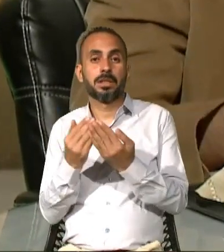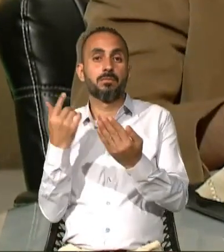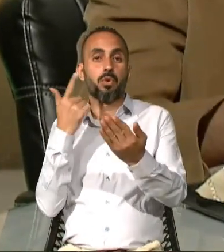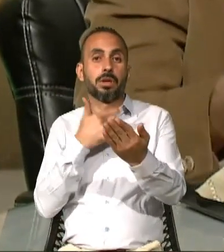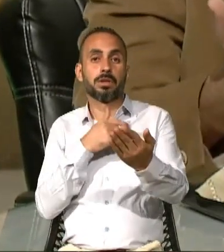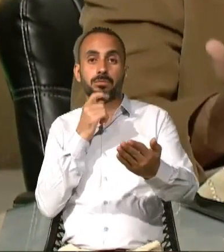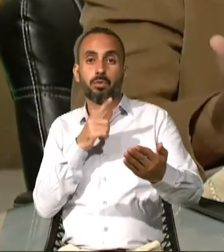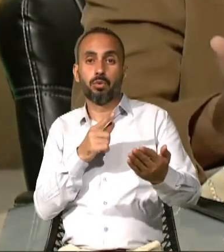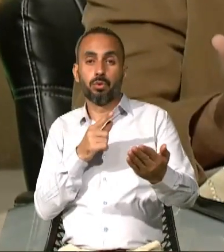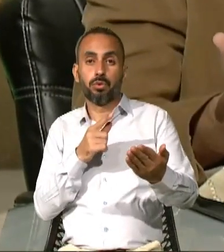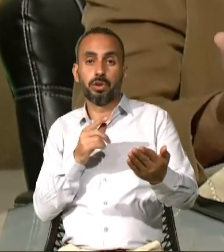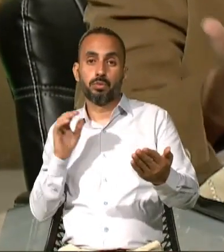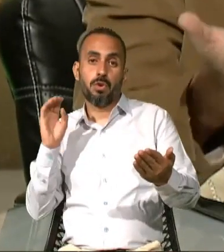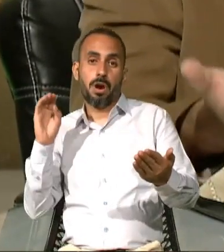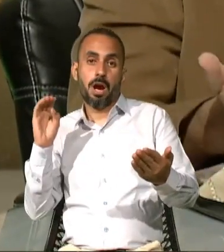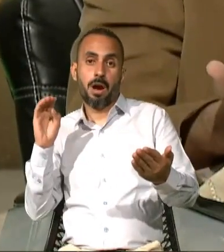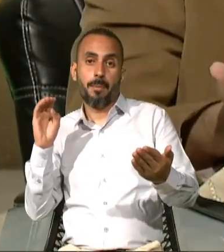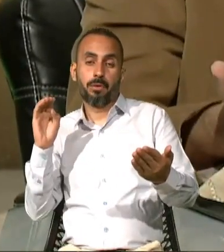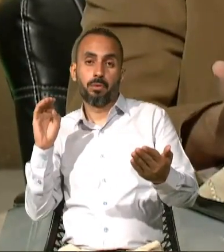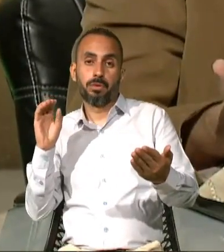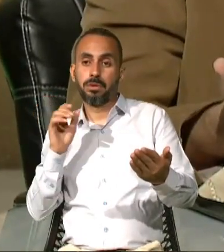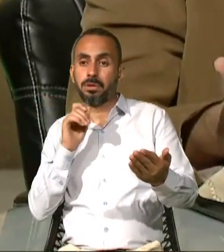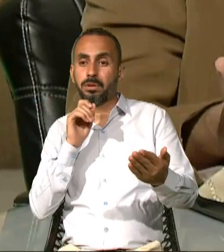إن حبقوق وقف قدام ربنا وقال له إلى متى؟